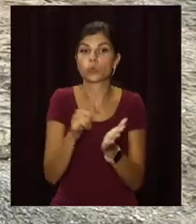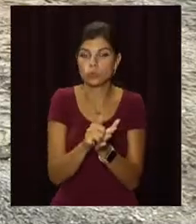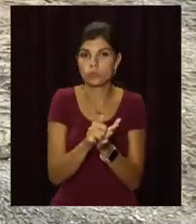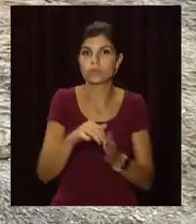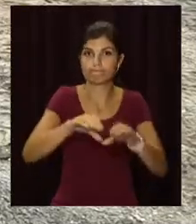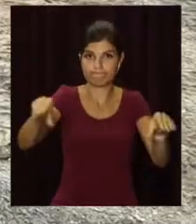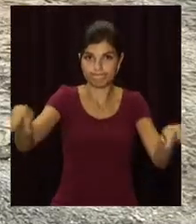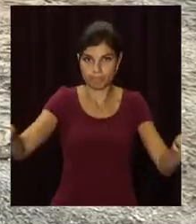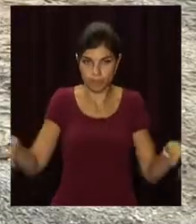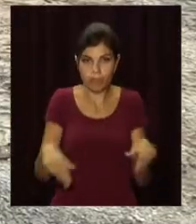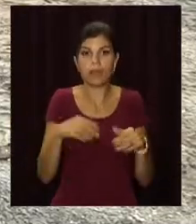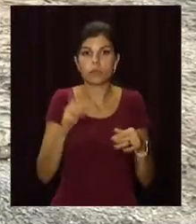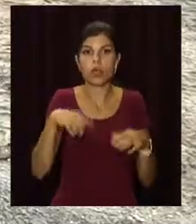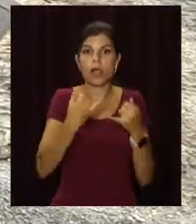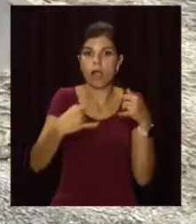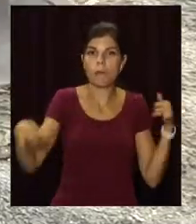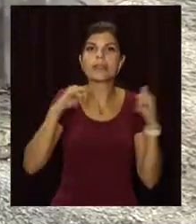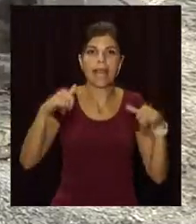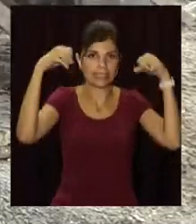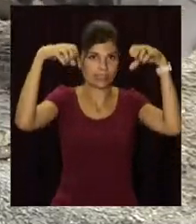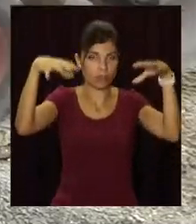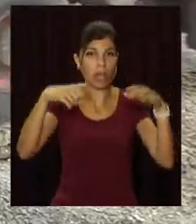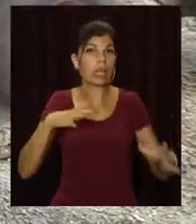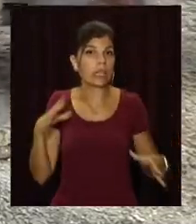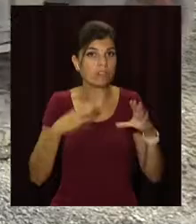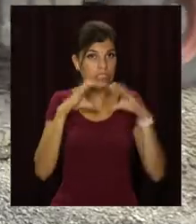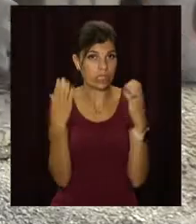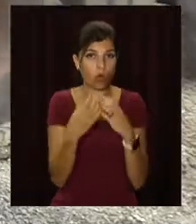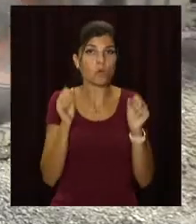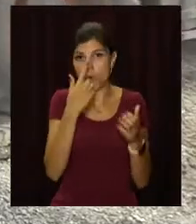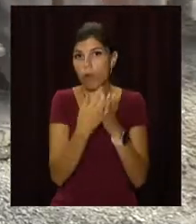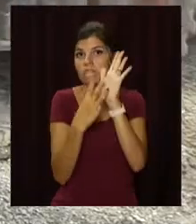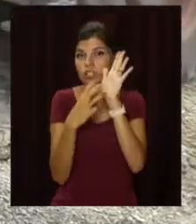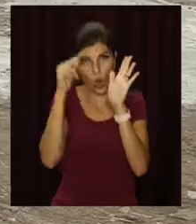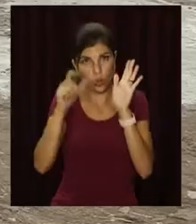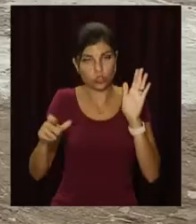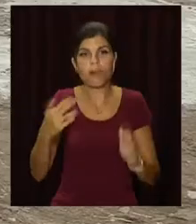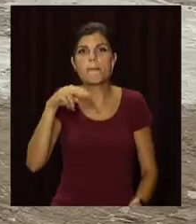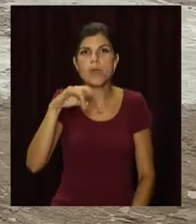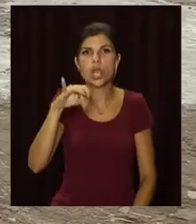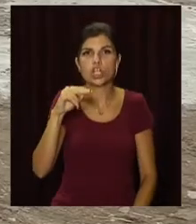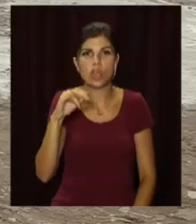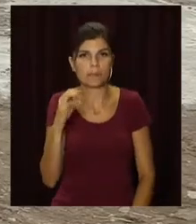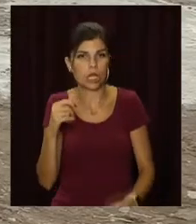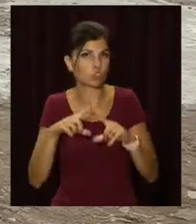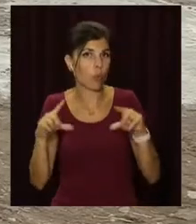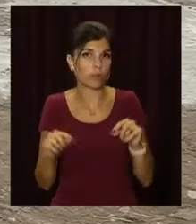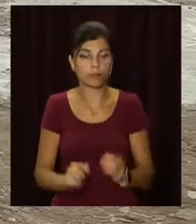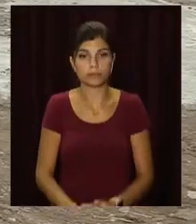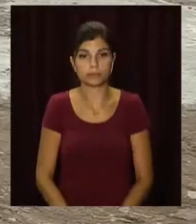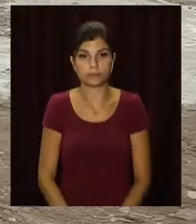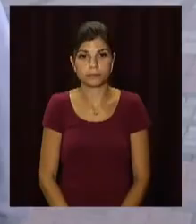і прокладають кабелі для освітлення. Тренуватися на стадіоні зможуть більш як 800 учнів перещепинської